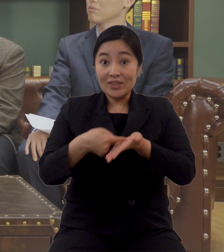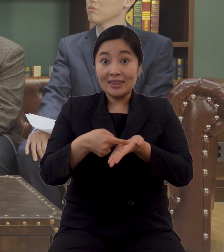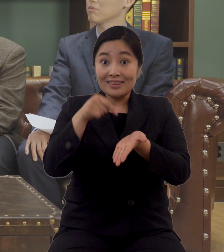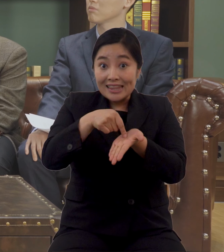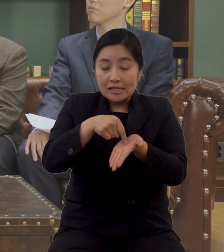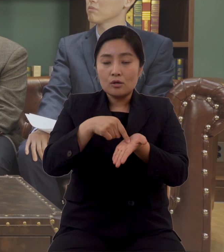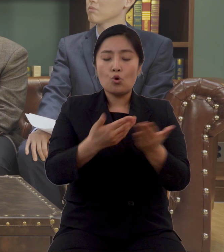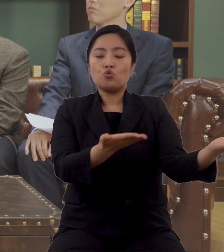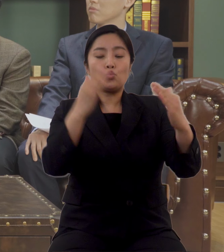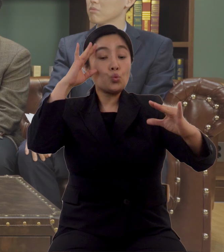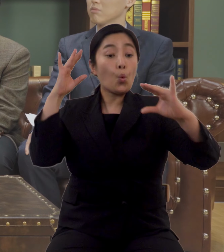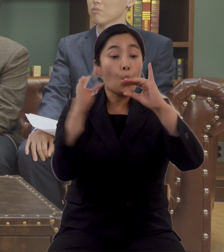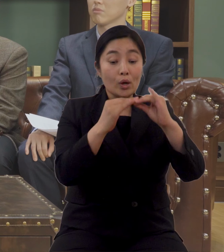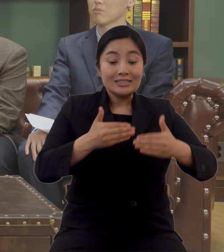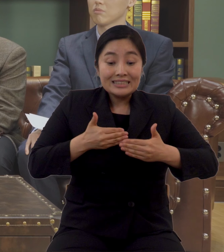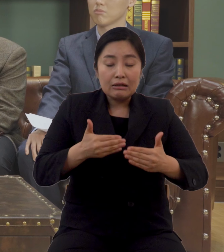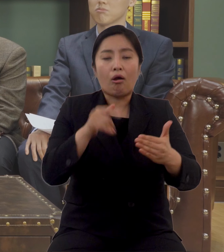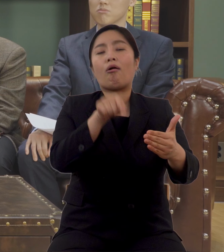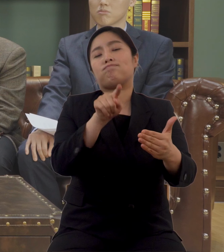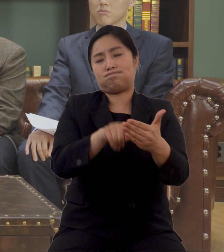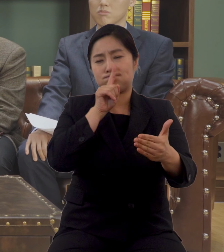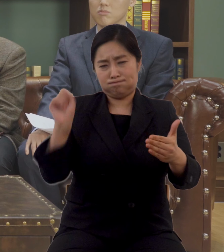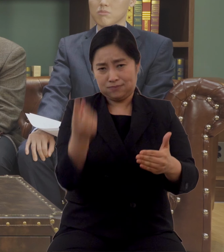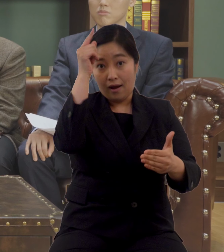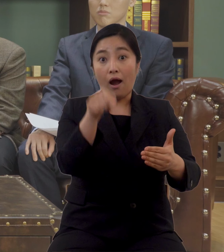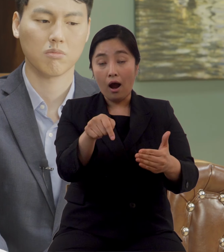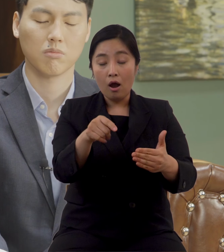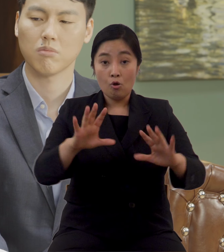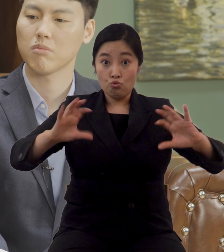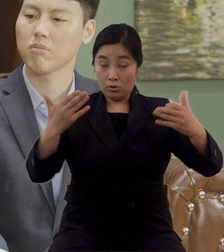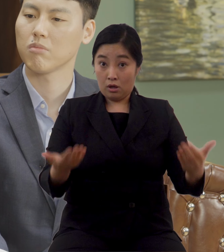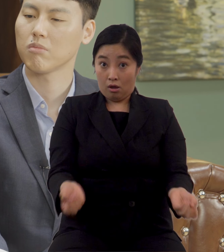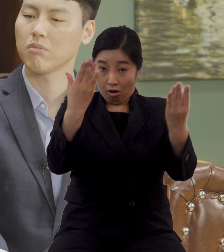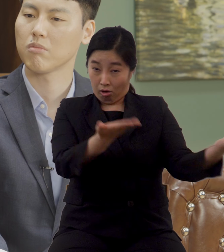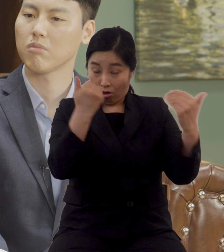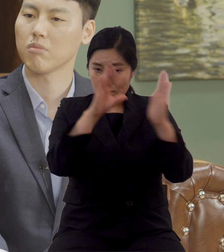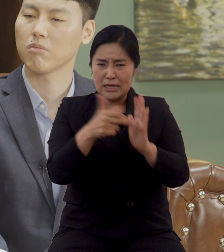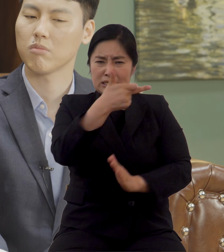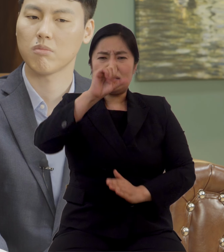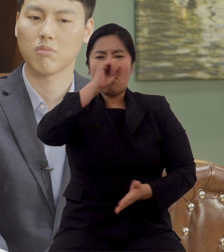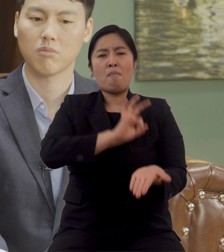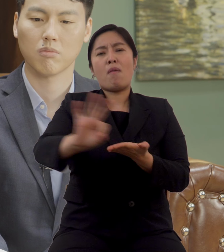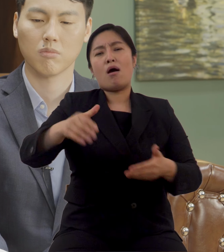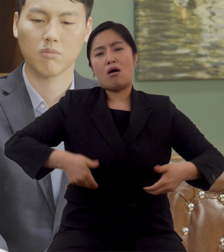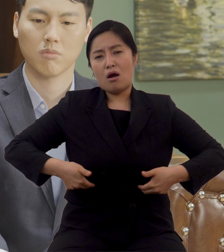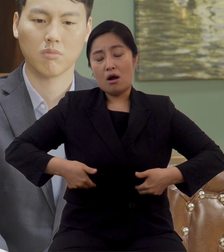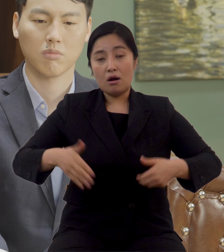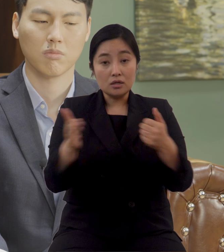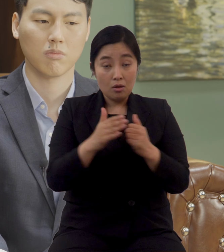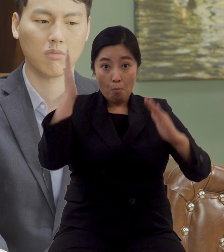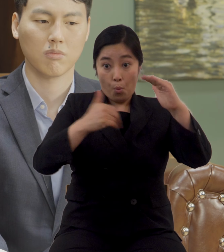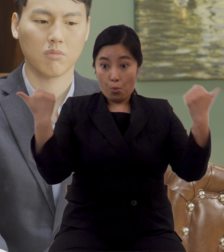안건으로 상정된 유치 동의안 처리 과정에서부터입니다. 이런 국제행사 유치는 굉장히 큰 비용이